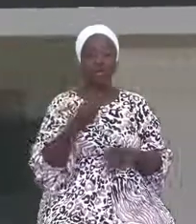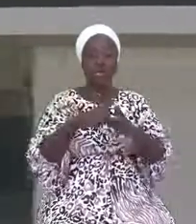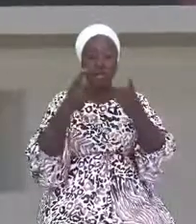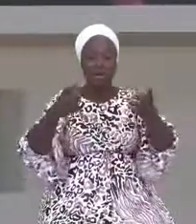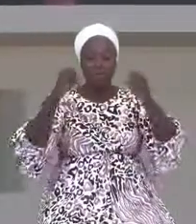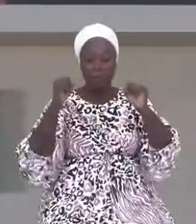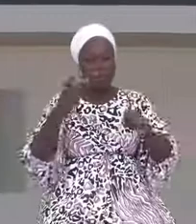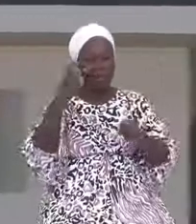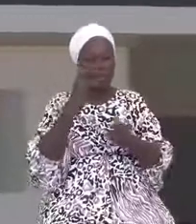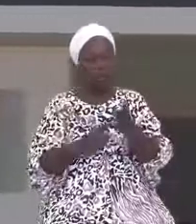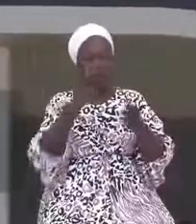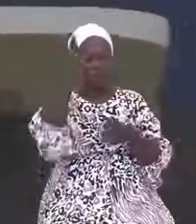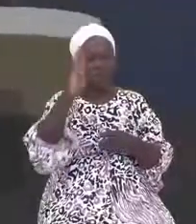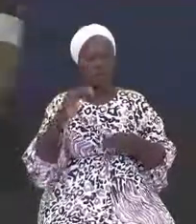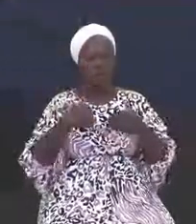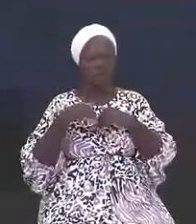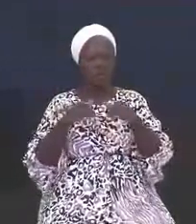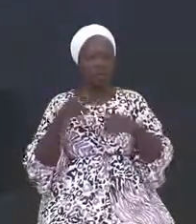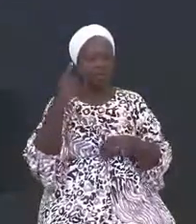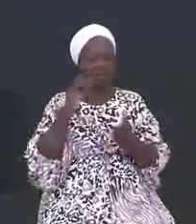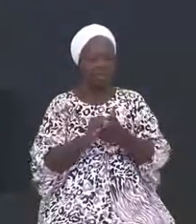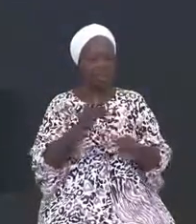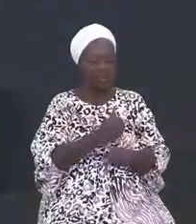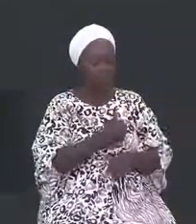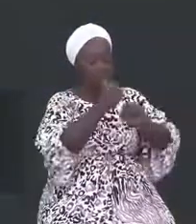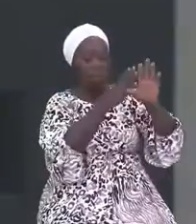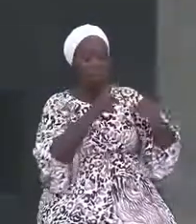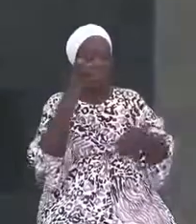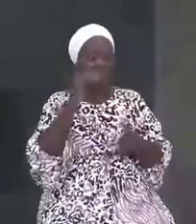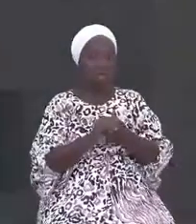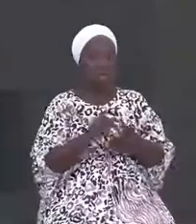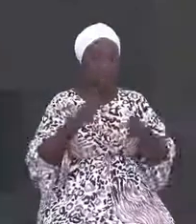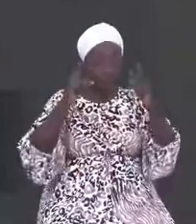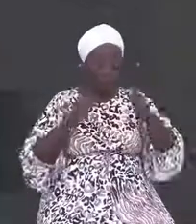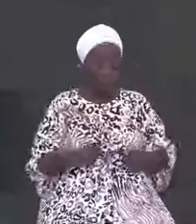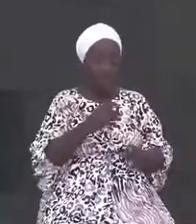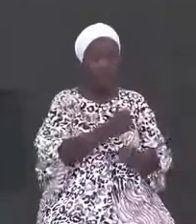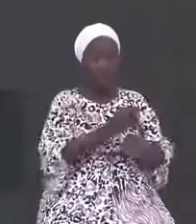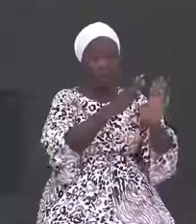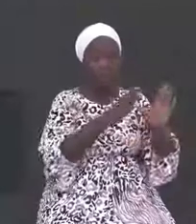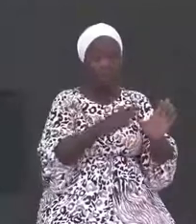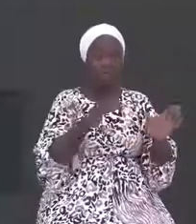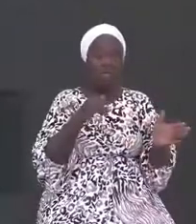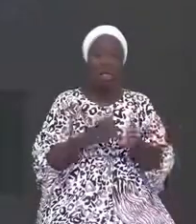que Dieu a fait. Regardez telle montagne. J'ai dit la montagne physique.